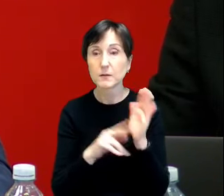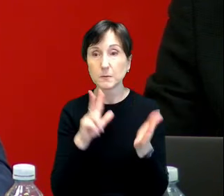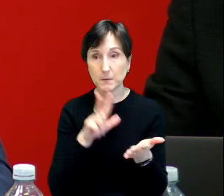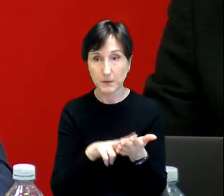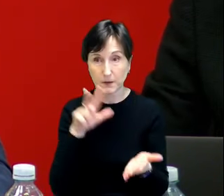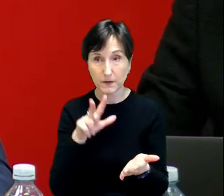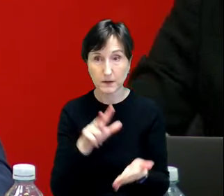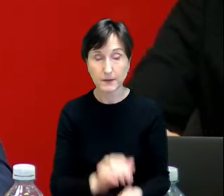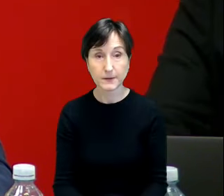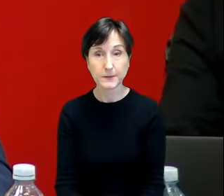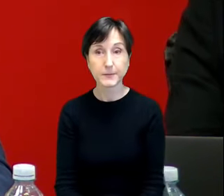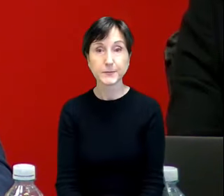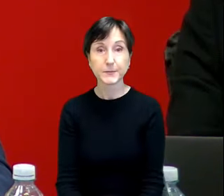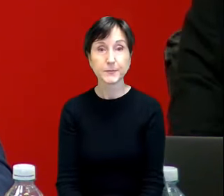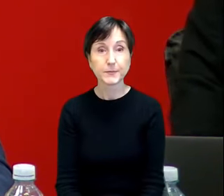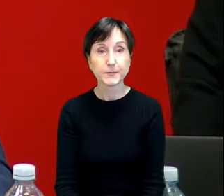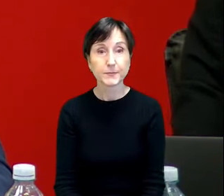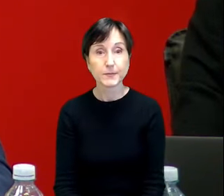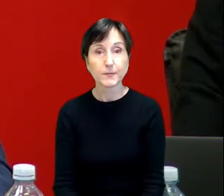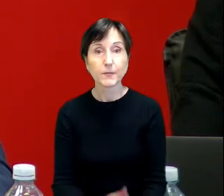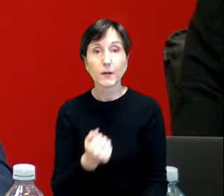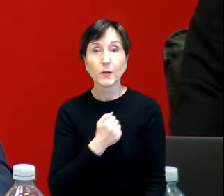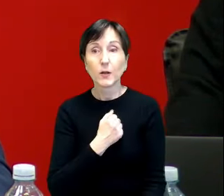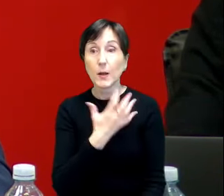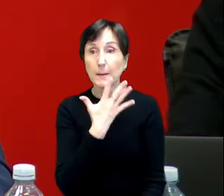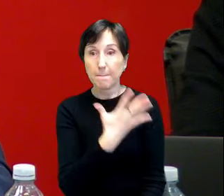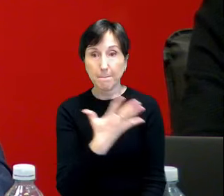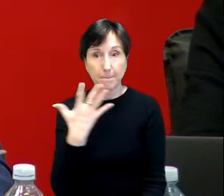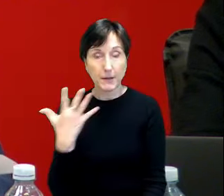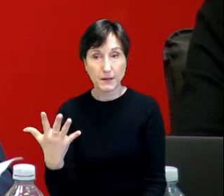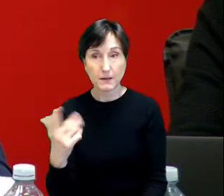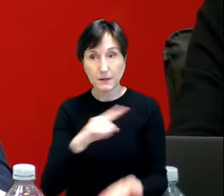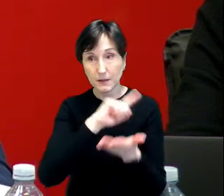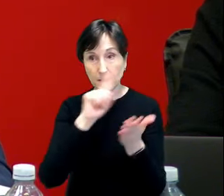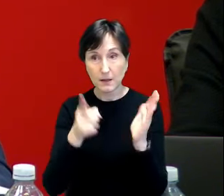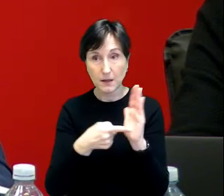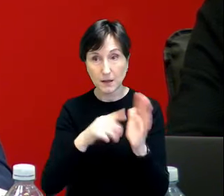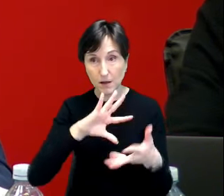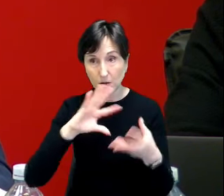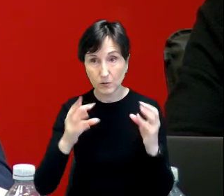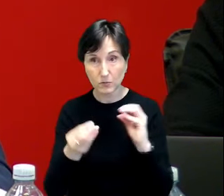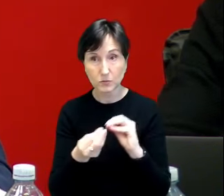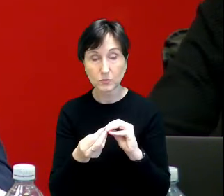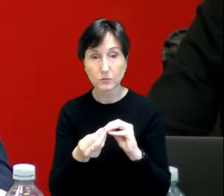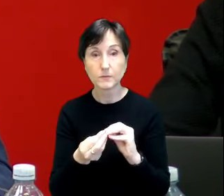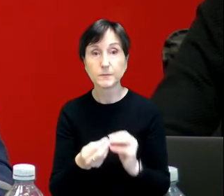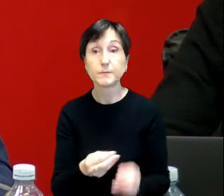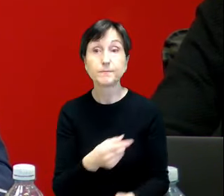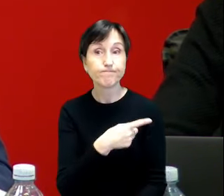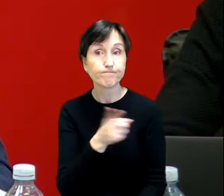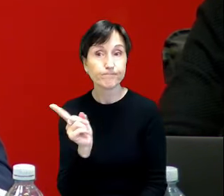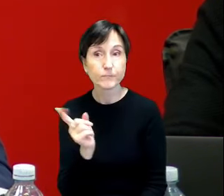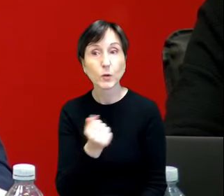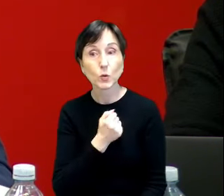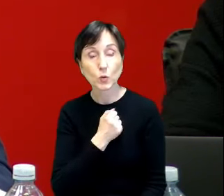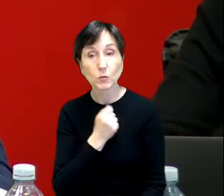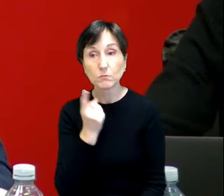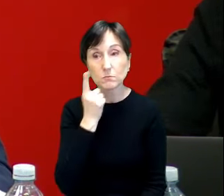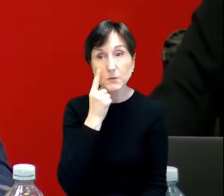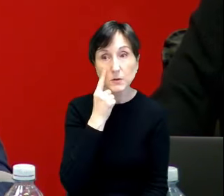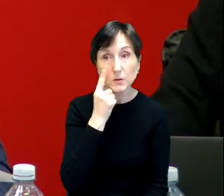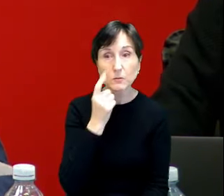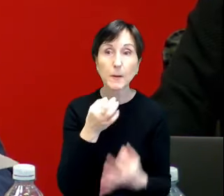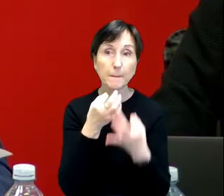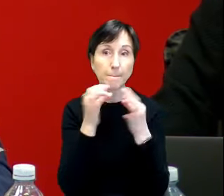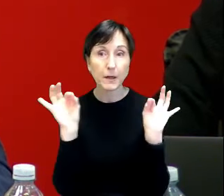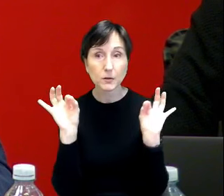tvirtinimo turime 55 klausimus a ar būtų kokių pastabų ar pasiūlymų